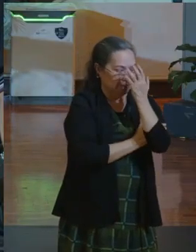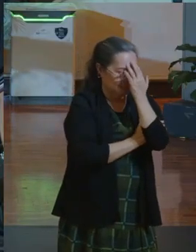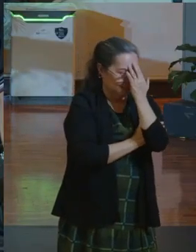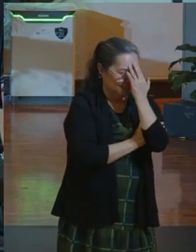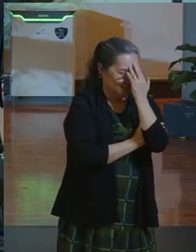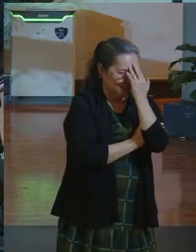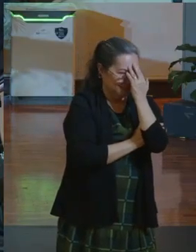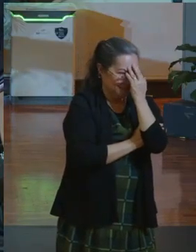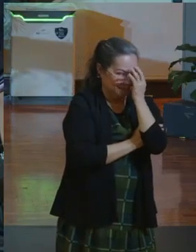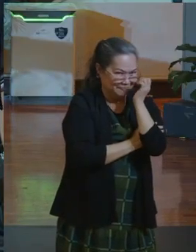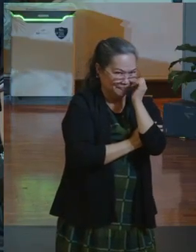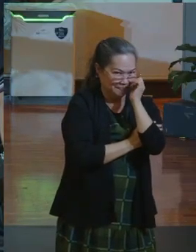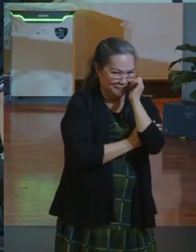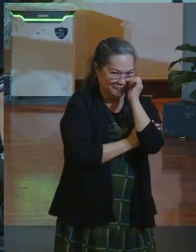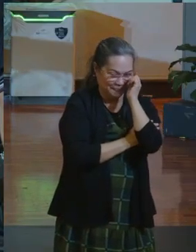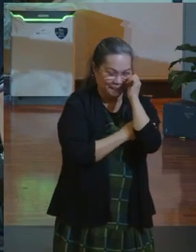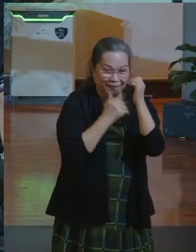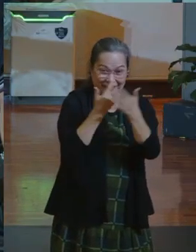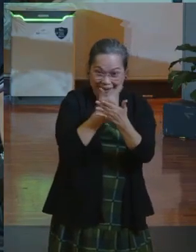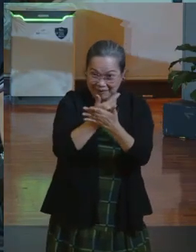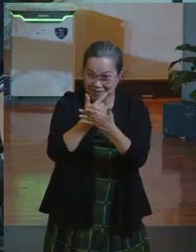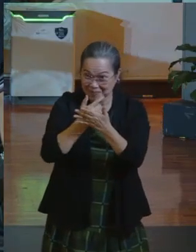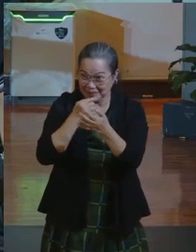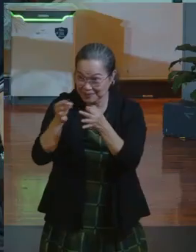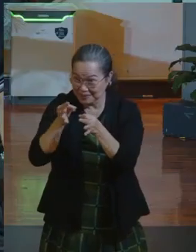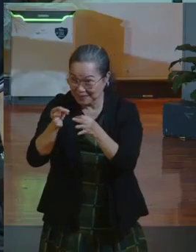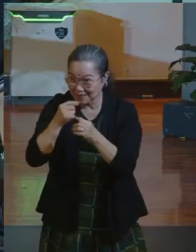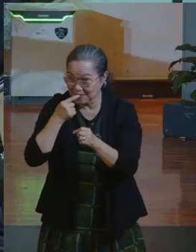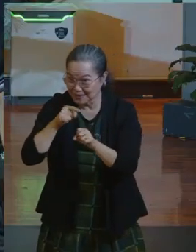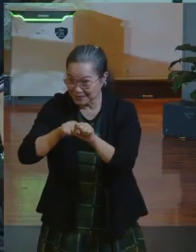Ngayon po yatang mag-share ng gospel na gano'n ang umpisa ninyo.